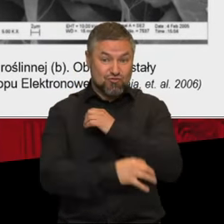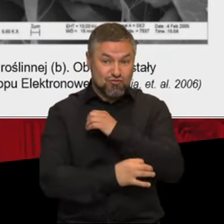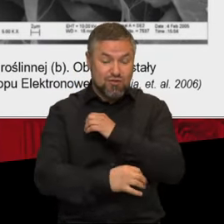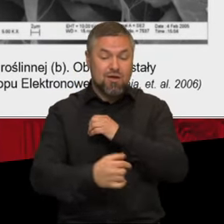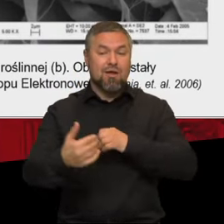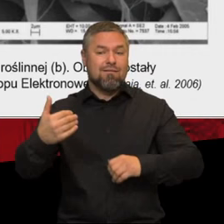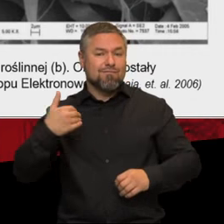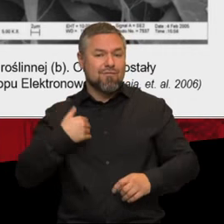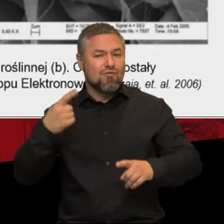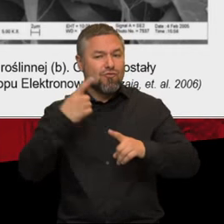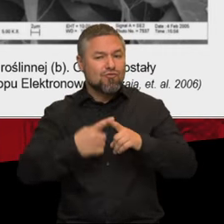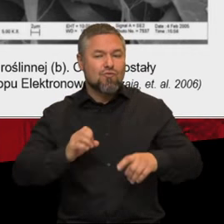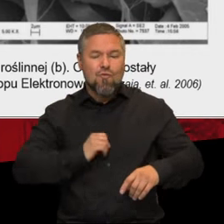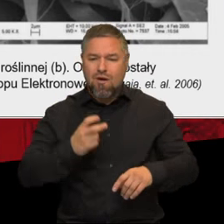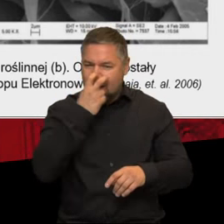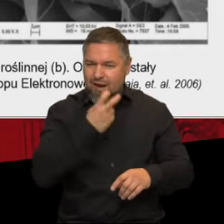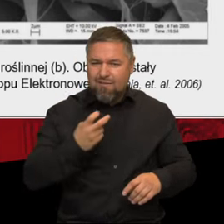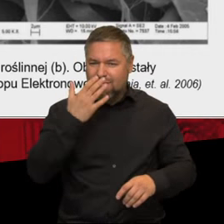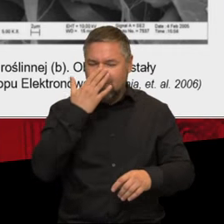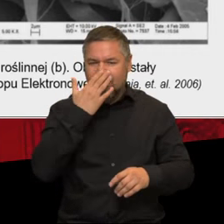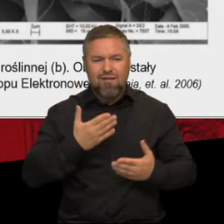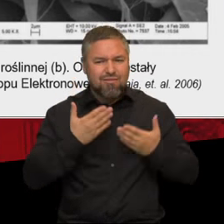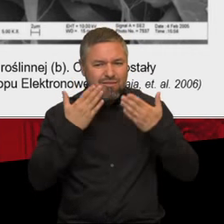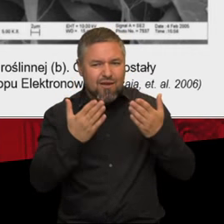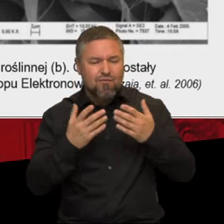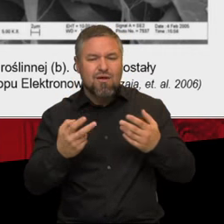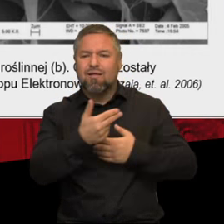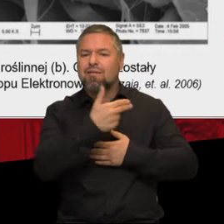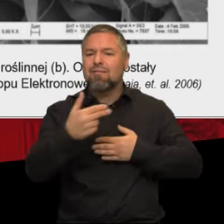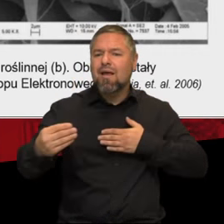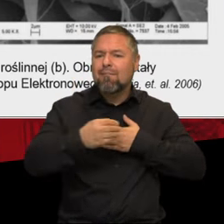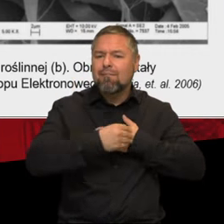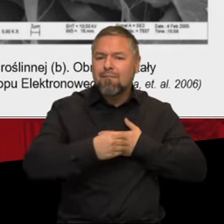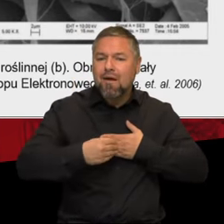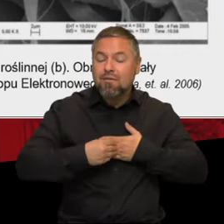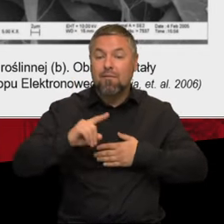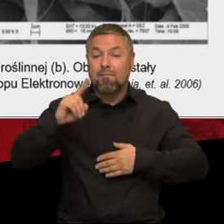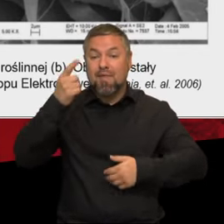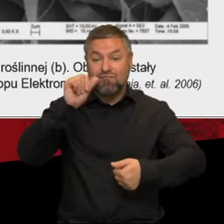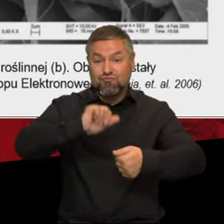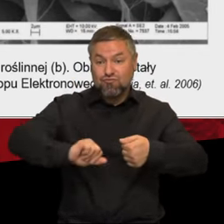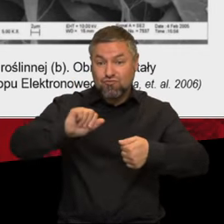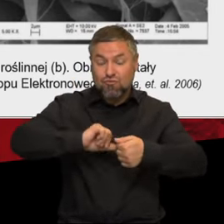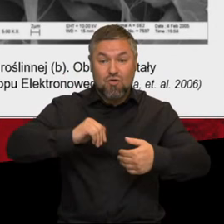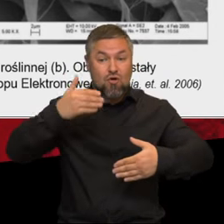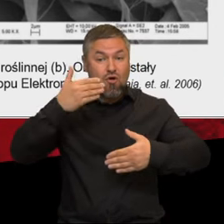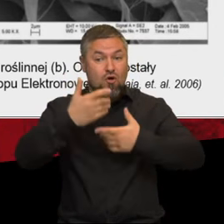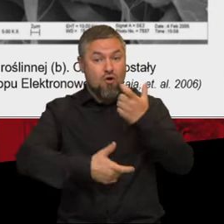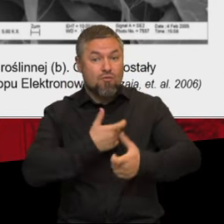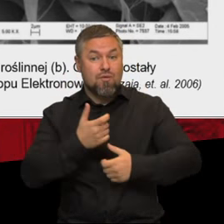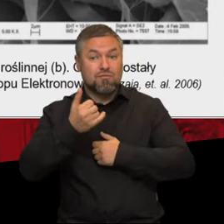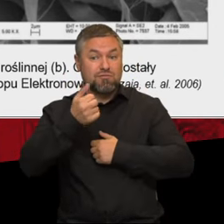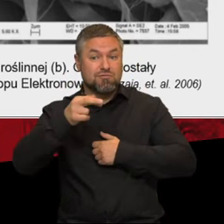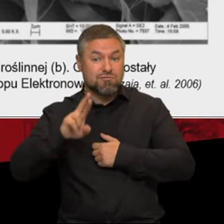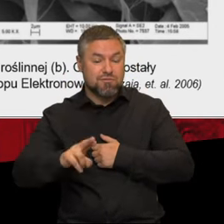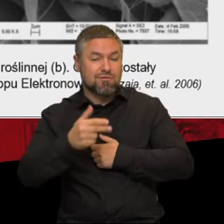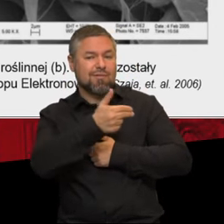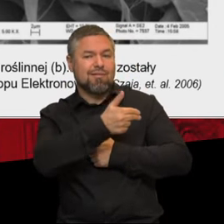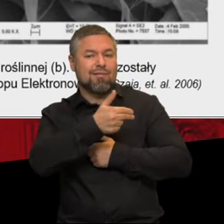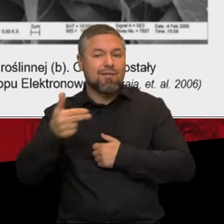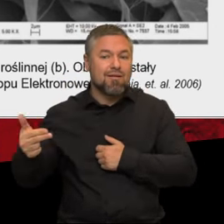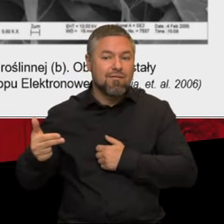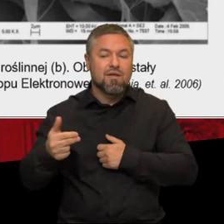Zmieniłem również troszeczkę swoje zainteresowania naukowe i tematykę badawczą. Pierwszy stopień kończyłem pracą inżynierską z